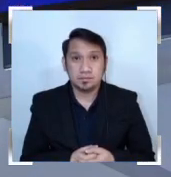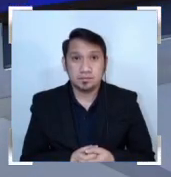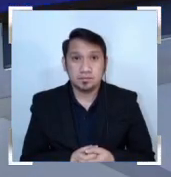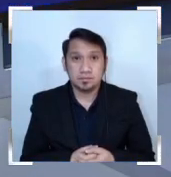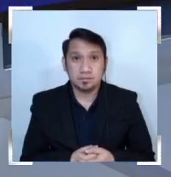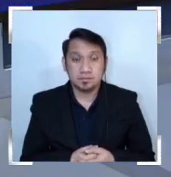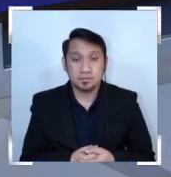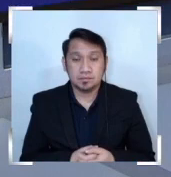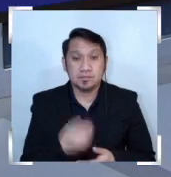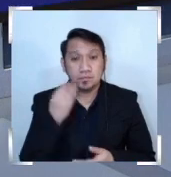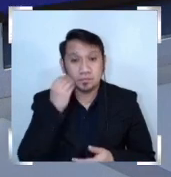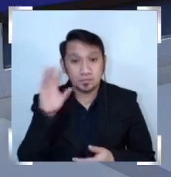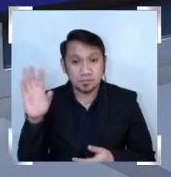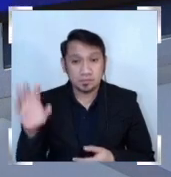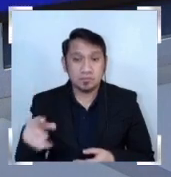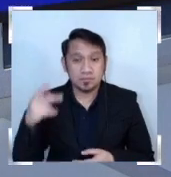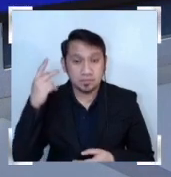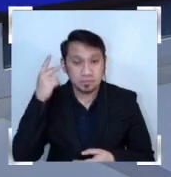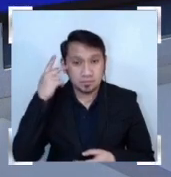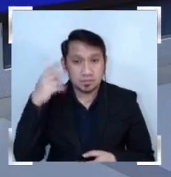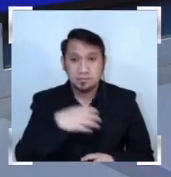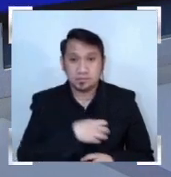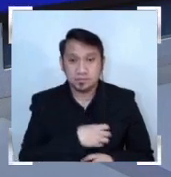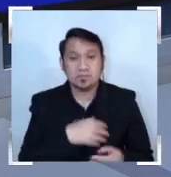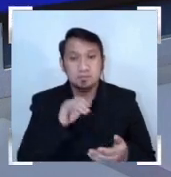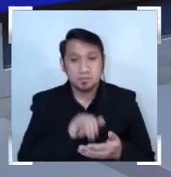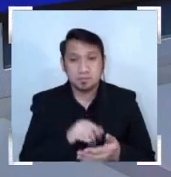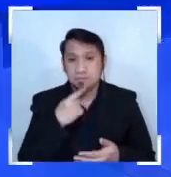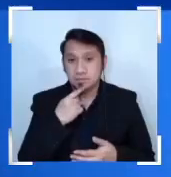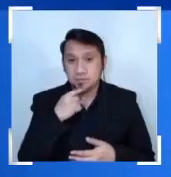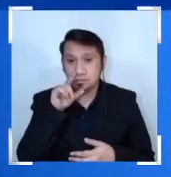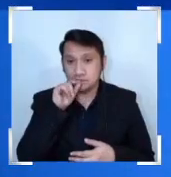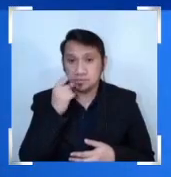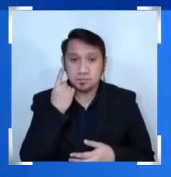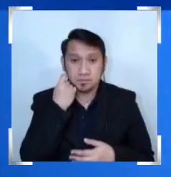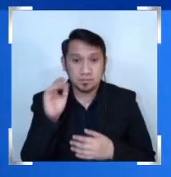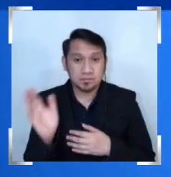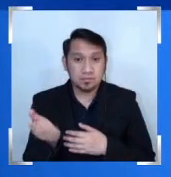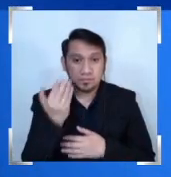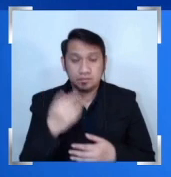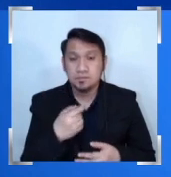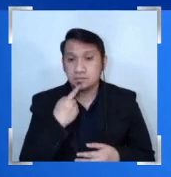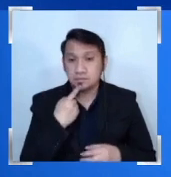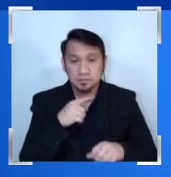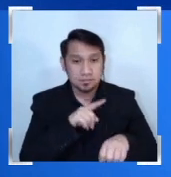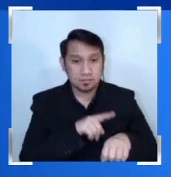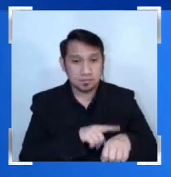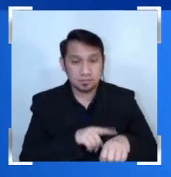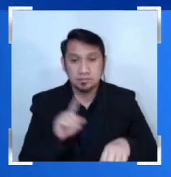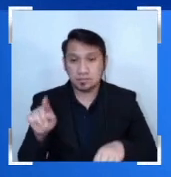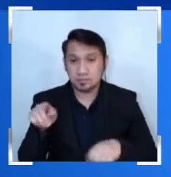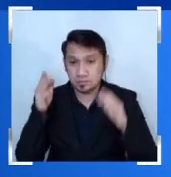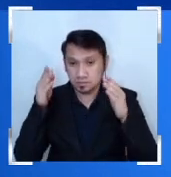Uuwi na raw si Senator Ping Lacson. Yan po ang sinabi niya sa kanyang tweet kanina umaga. Anya panahon na para pamilya naman niya ang